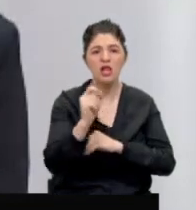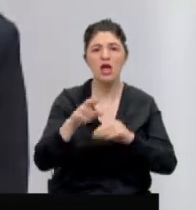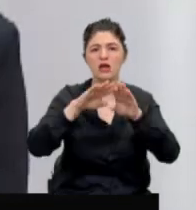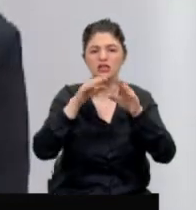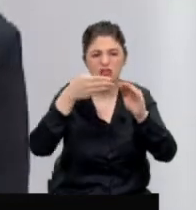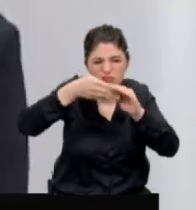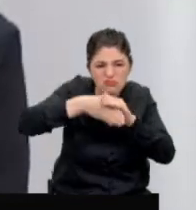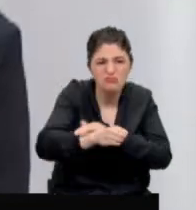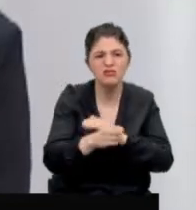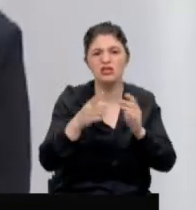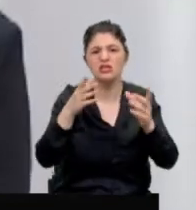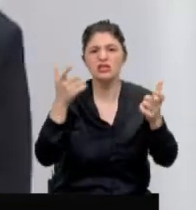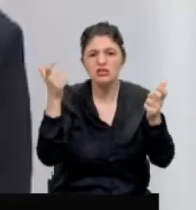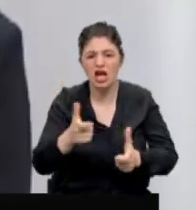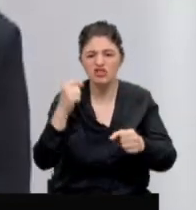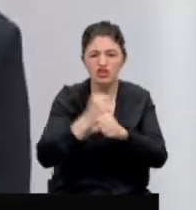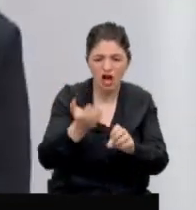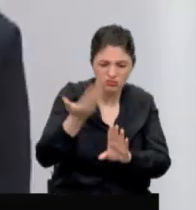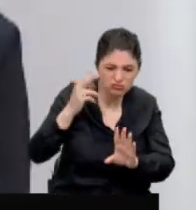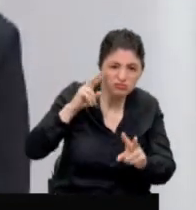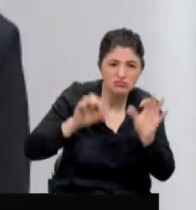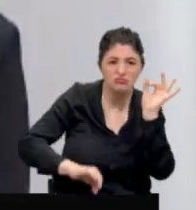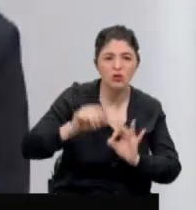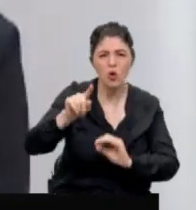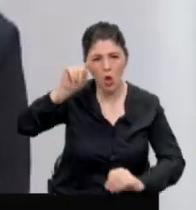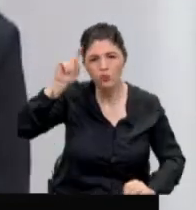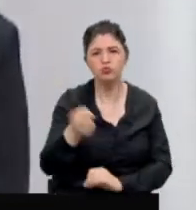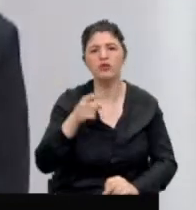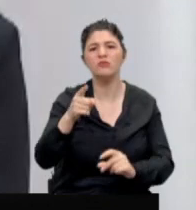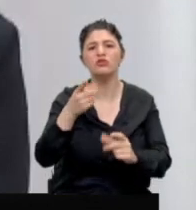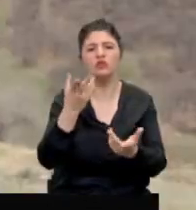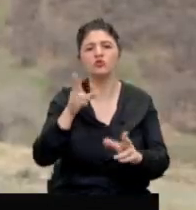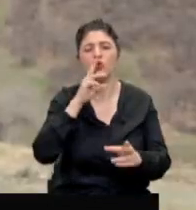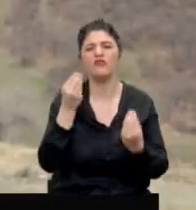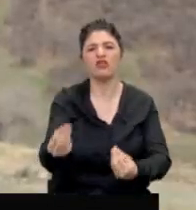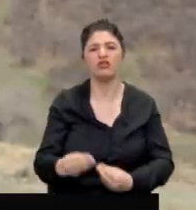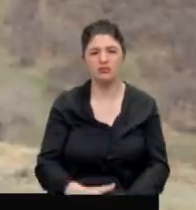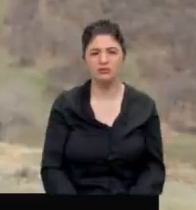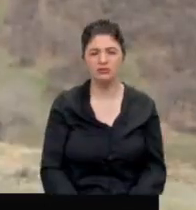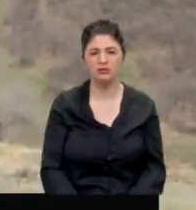mağaraları, her taşın altını kaldırmak suretiyle buradan bulacağız ve bunları esrara getireceğiz.